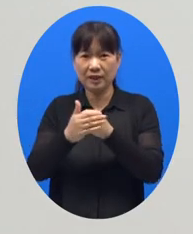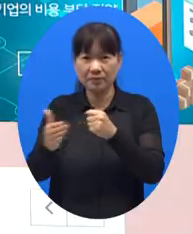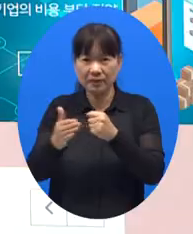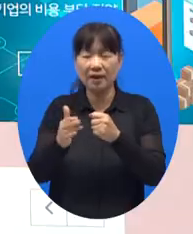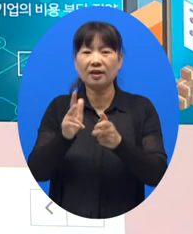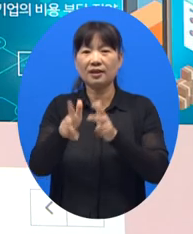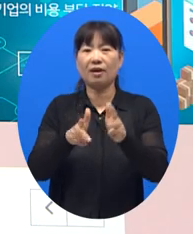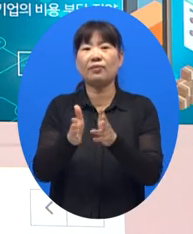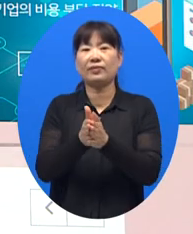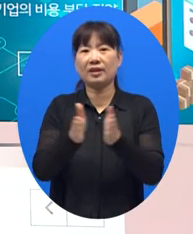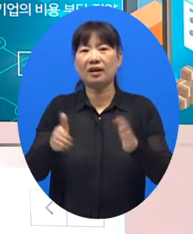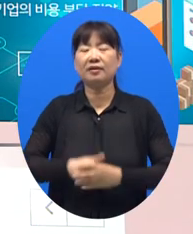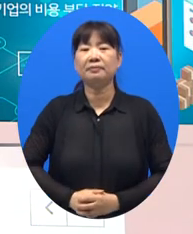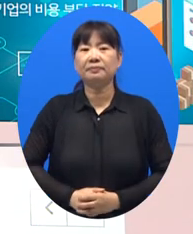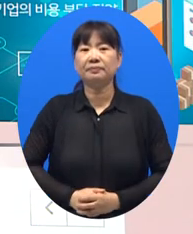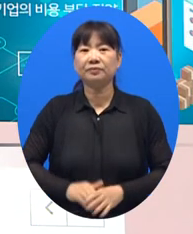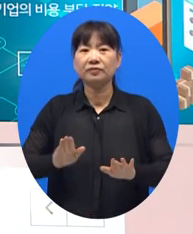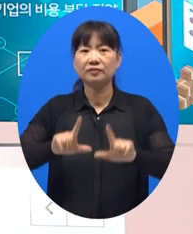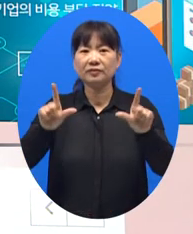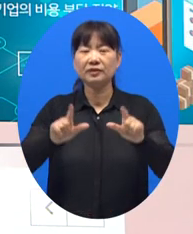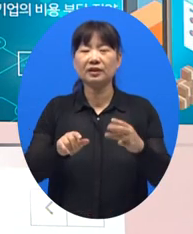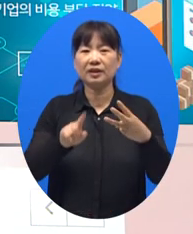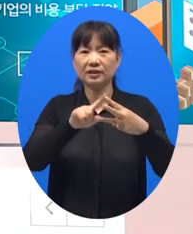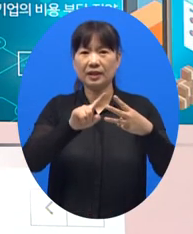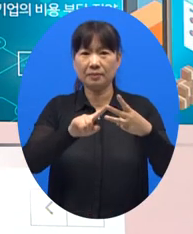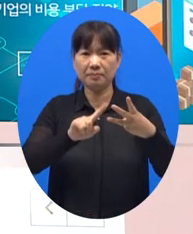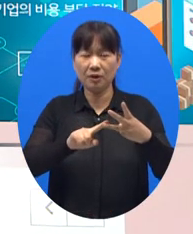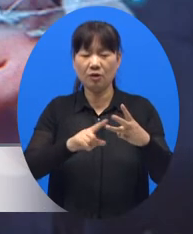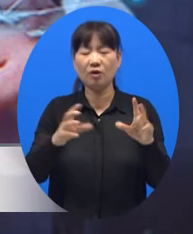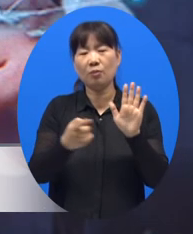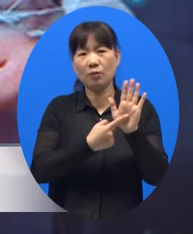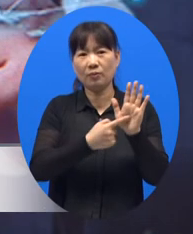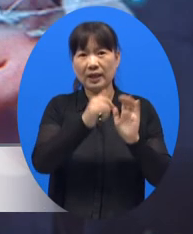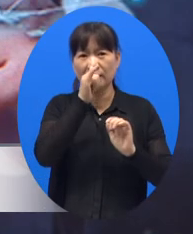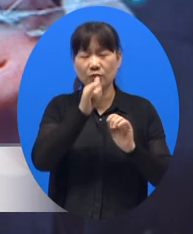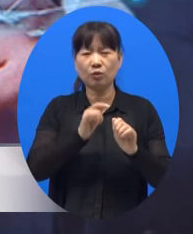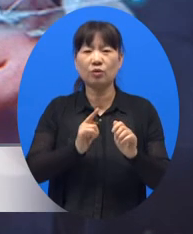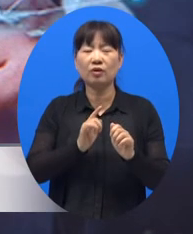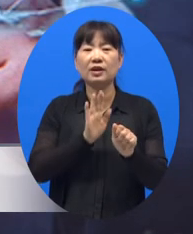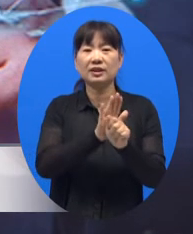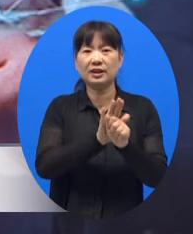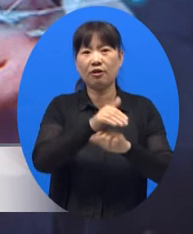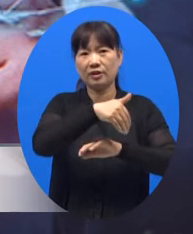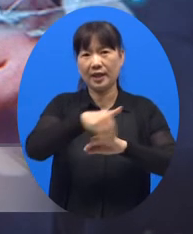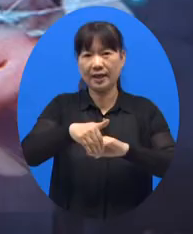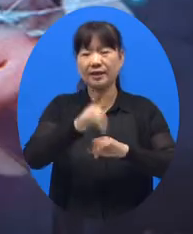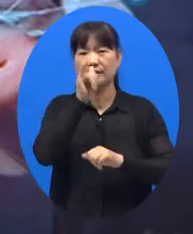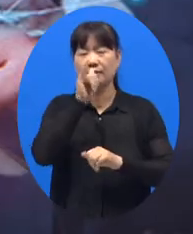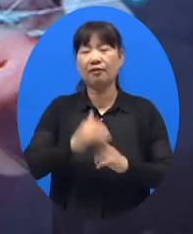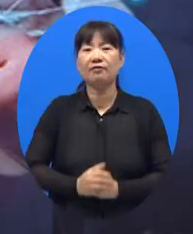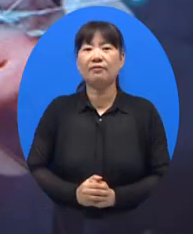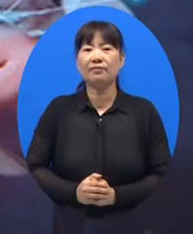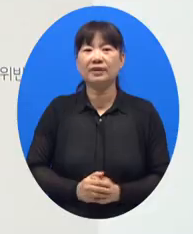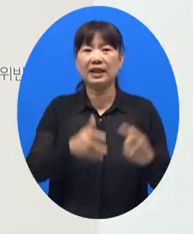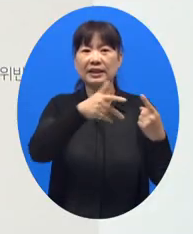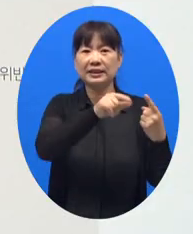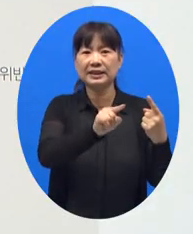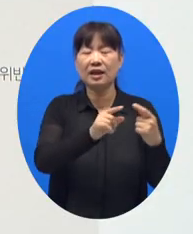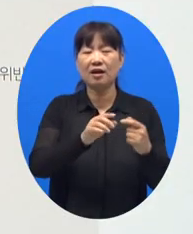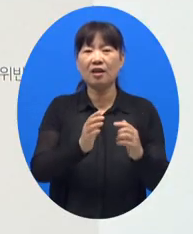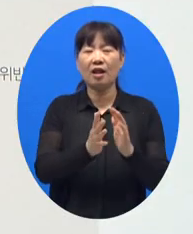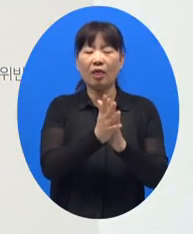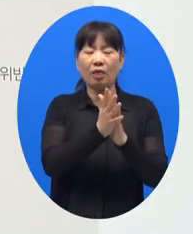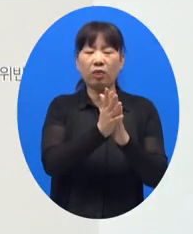되었습니다. 경기도는 올해 총 3차례에 걸쳐 모집하고 지원할 계획을 내놨습니다. 1차는